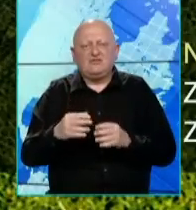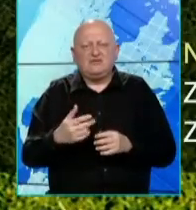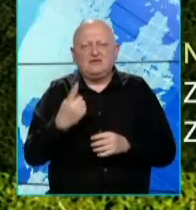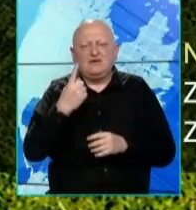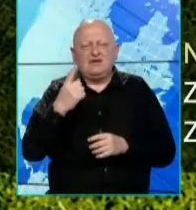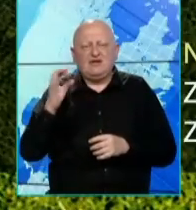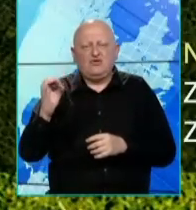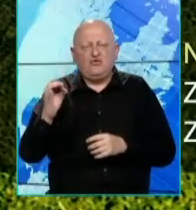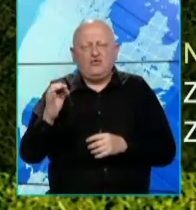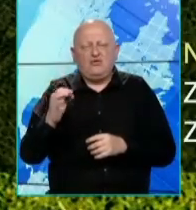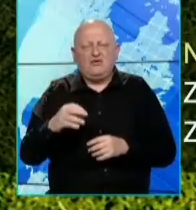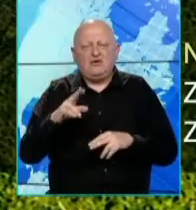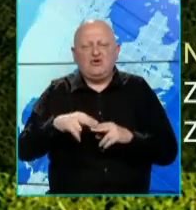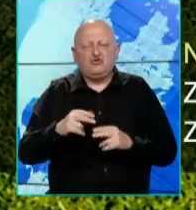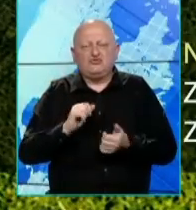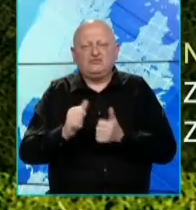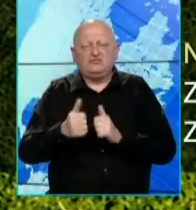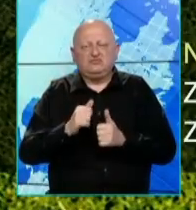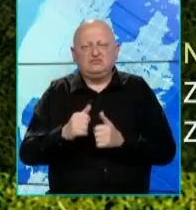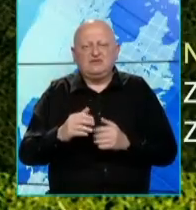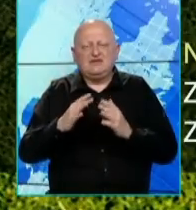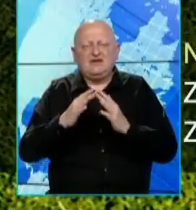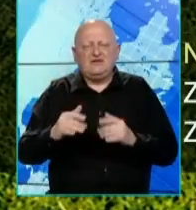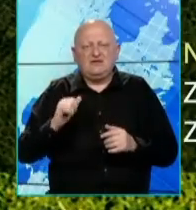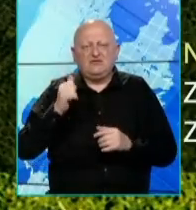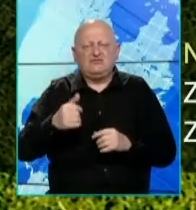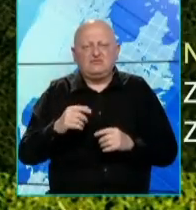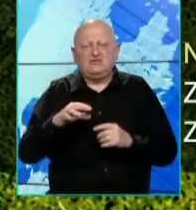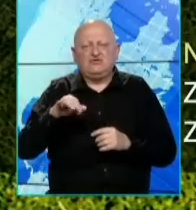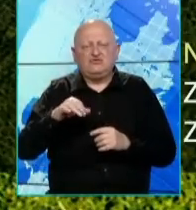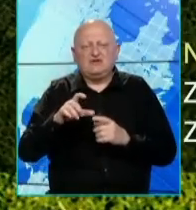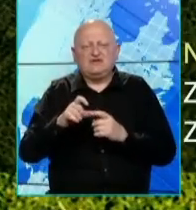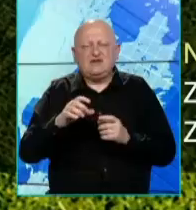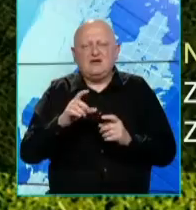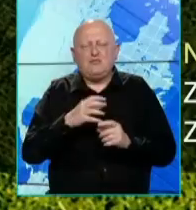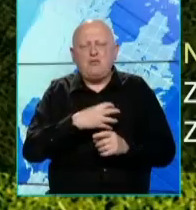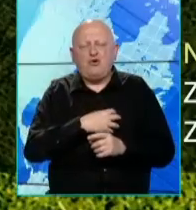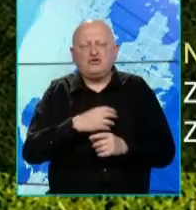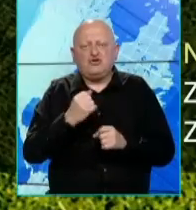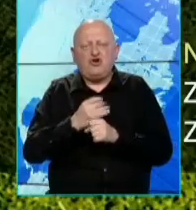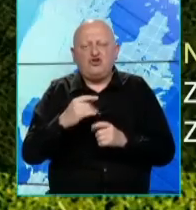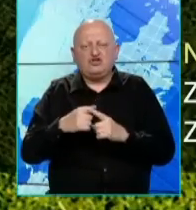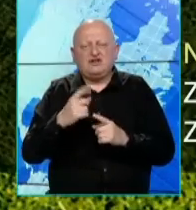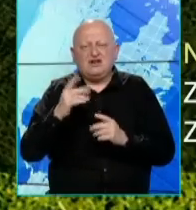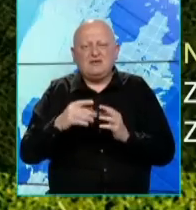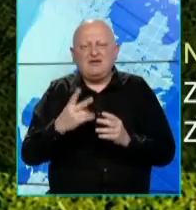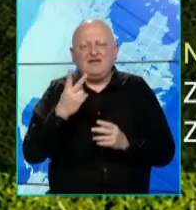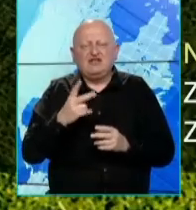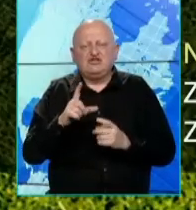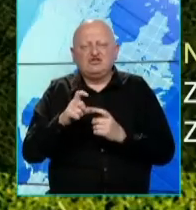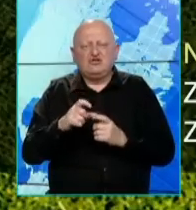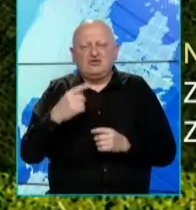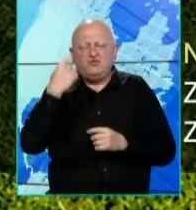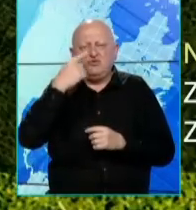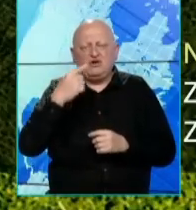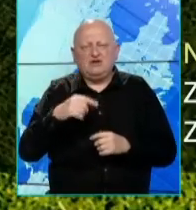rezultatom 1-0. Ostale utakmice se igraju za vikend. Sutra se sastaju Tuzla City Borac, Gošk Igman i Veleš Sloga. U